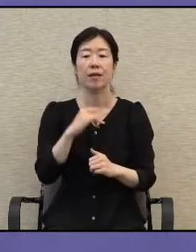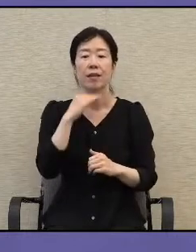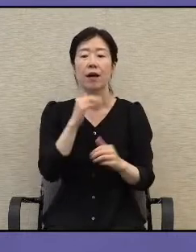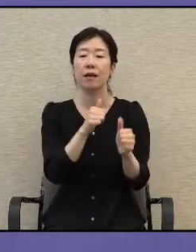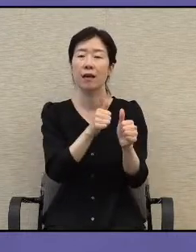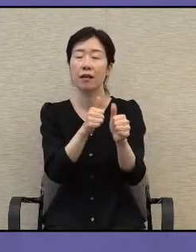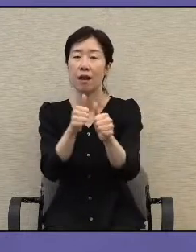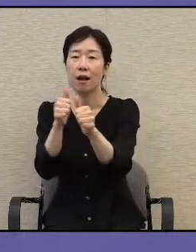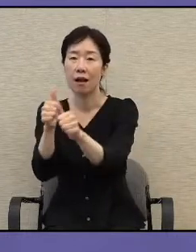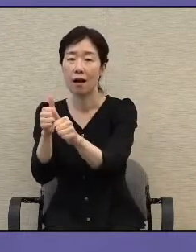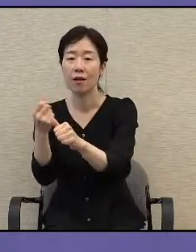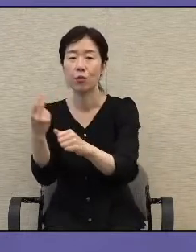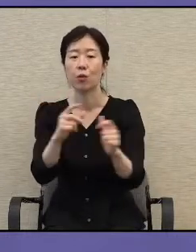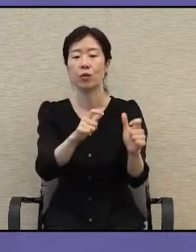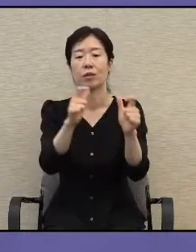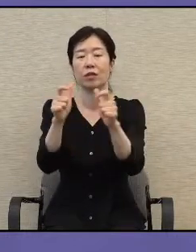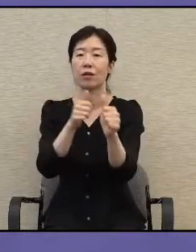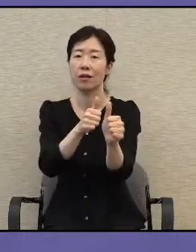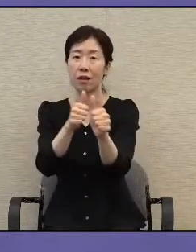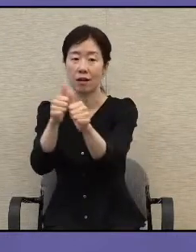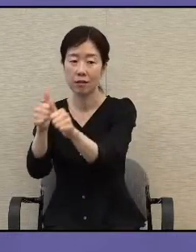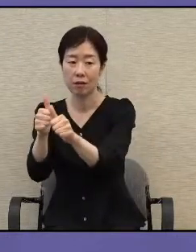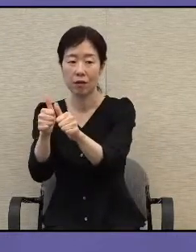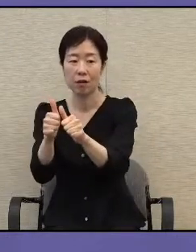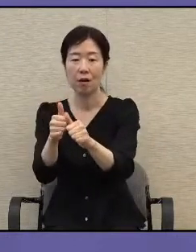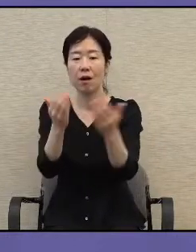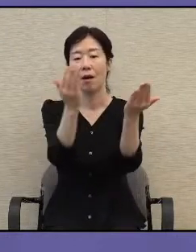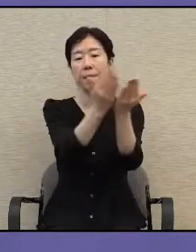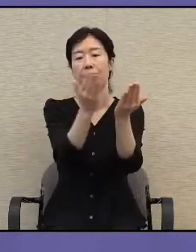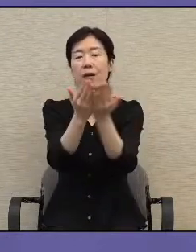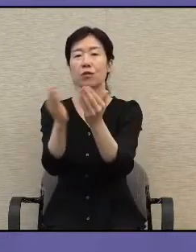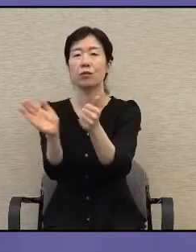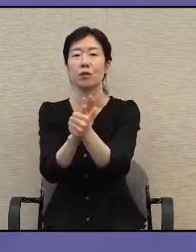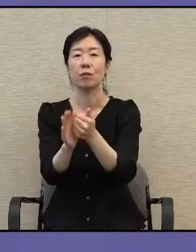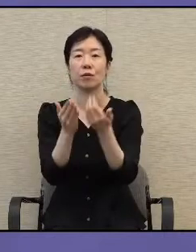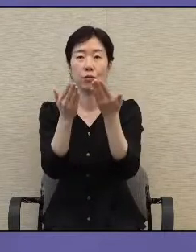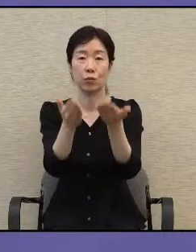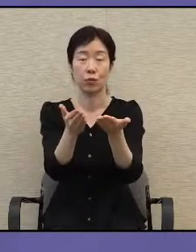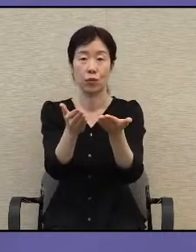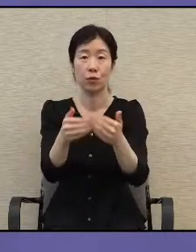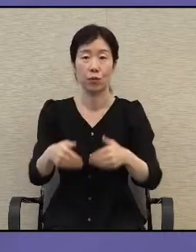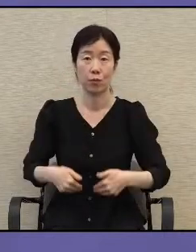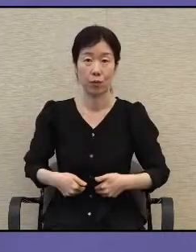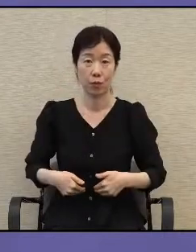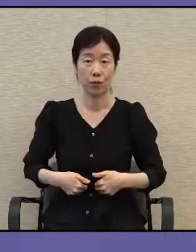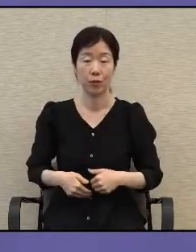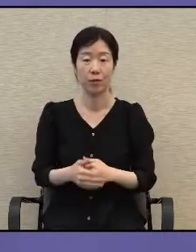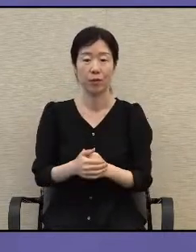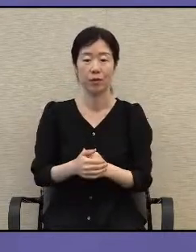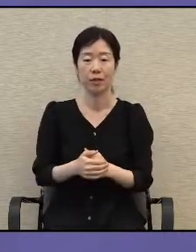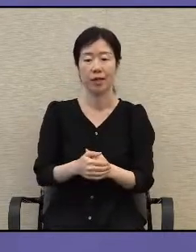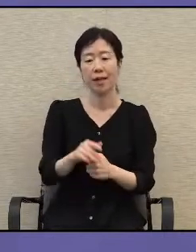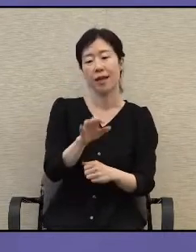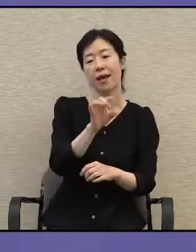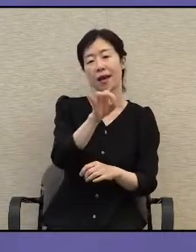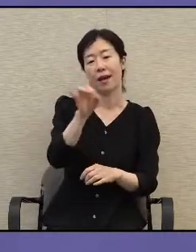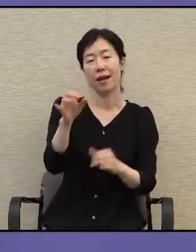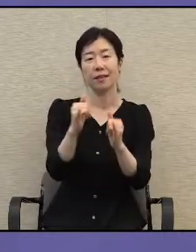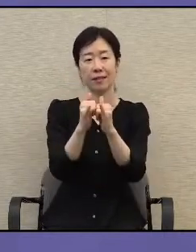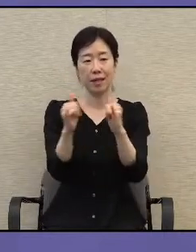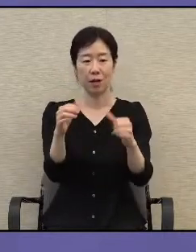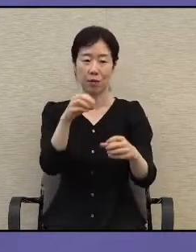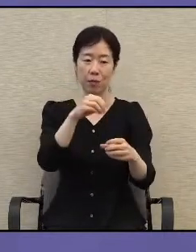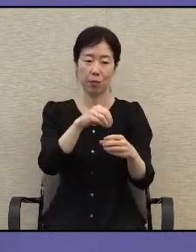이 생애주기별 관점의 어떤 이런 정신건강 정책들을 보면 각 그 연령대가 속해 있는 어떤 기관들, 소속된